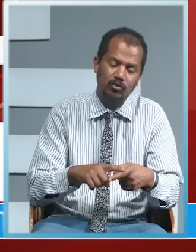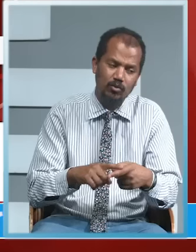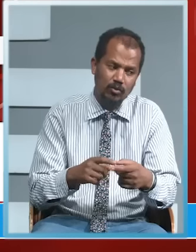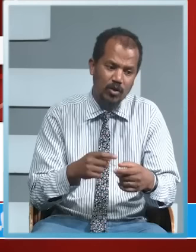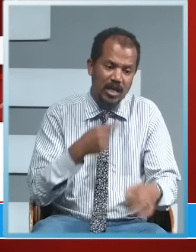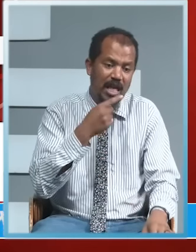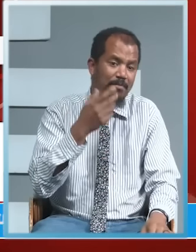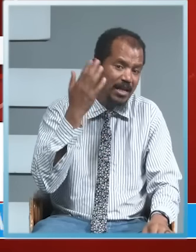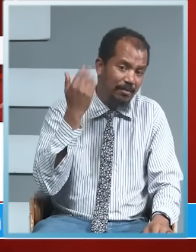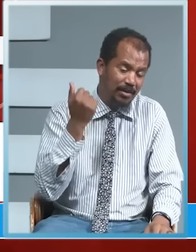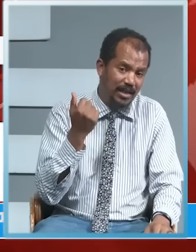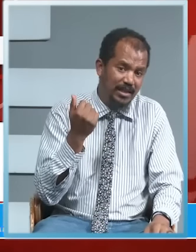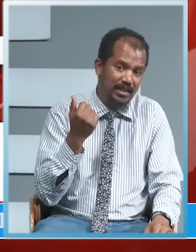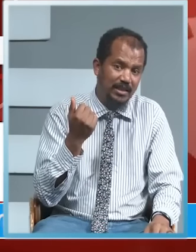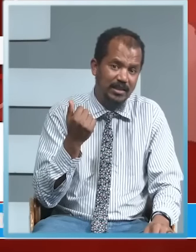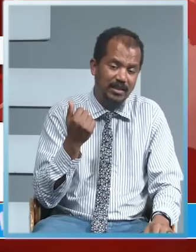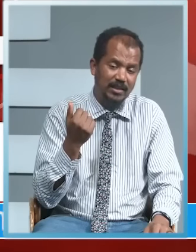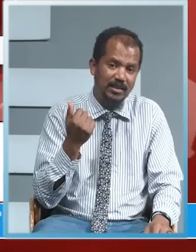የሚል ነበር።